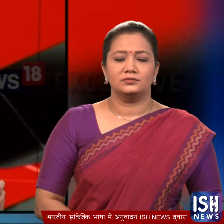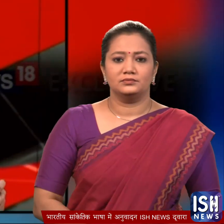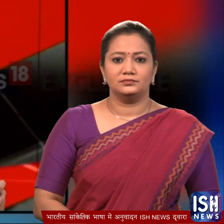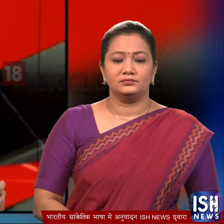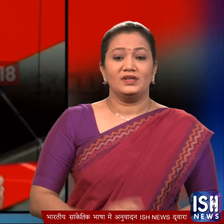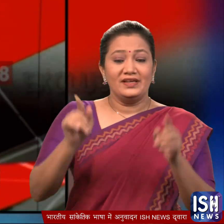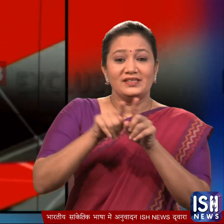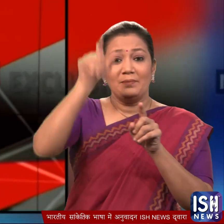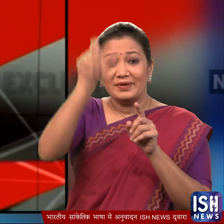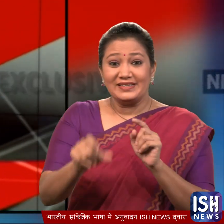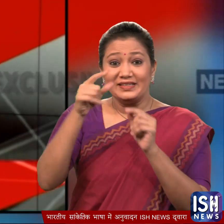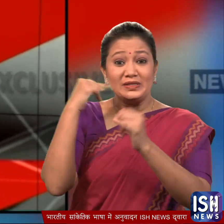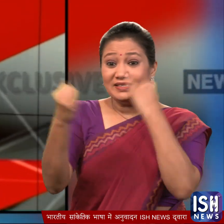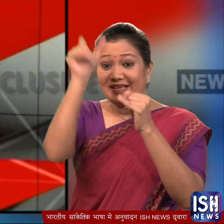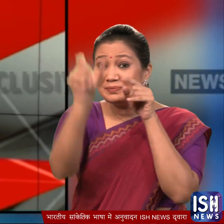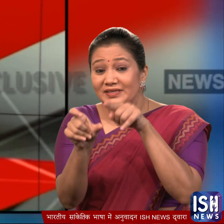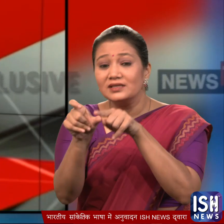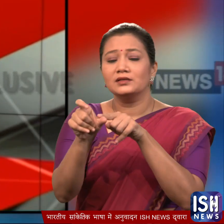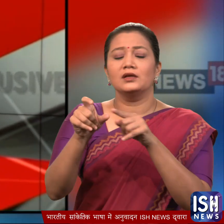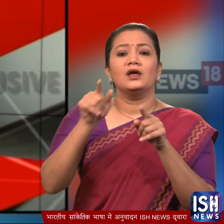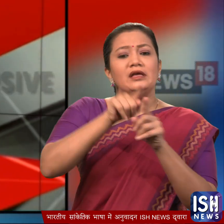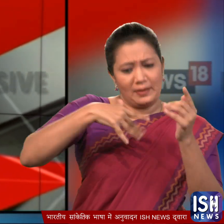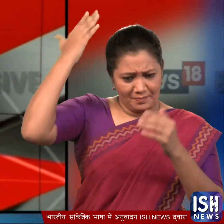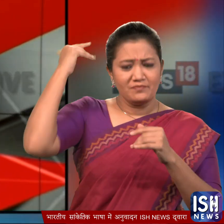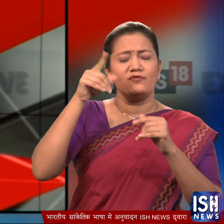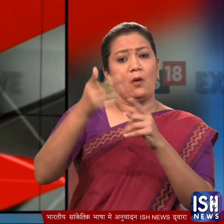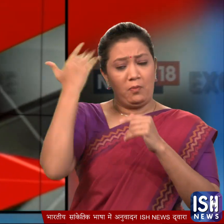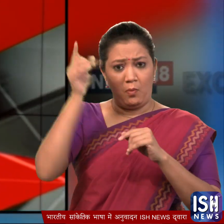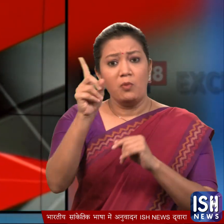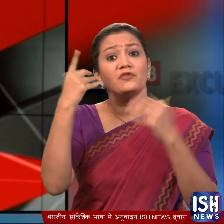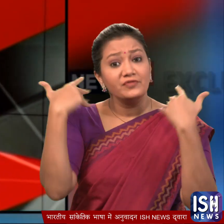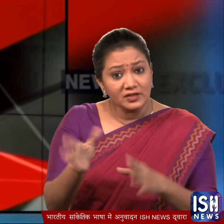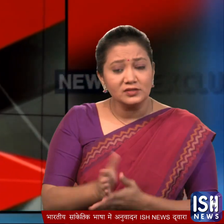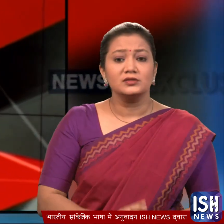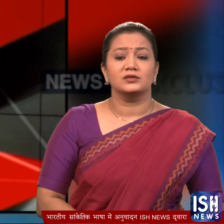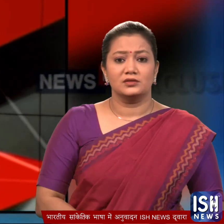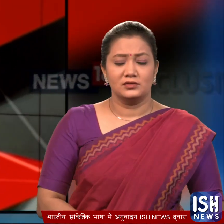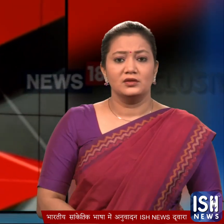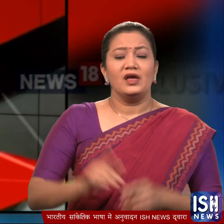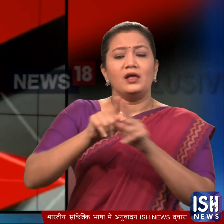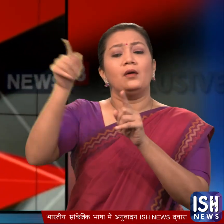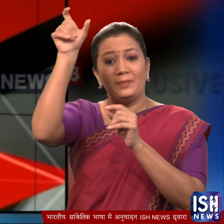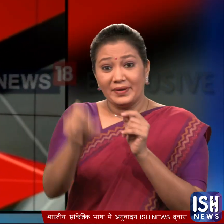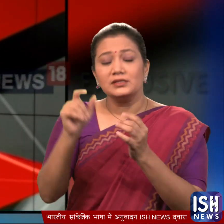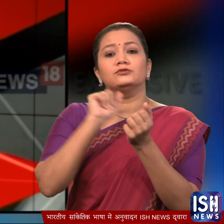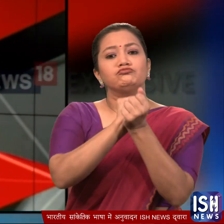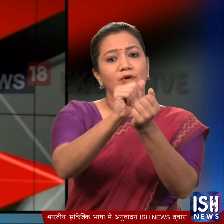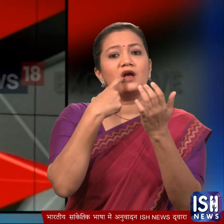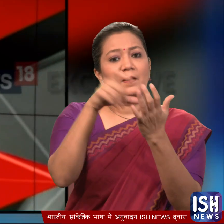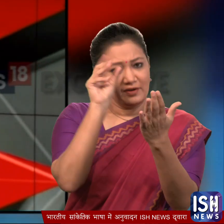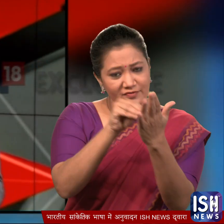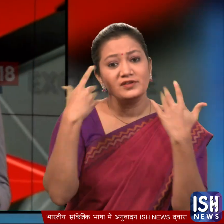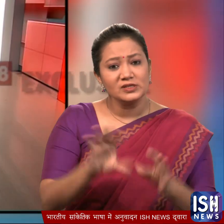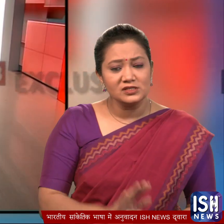और यह बात भी सामने आई कि जिस शख्स की तलाश में वो गए थे उसे ये बदमाश पहले भी धमका चुके थे। पीड़ित शख्स ने पुलिस में जो रिपोर्ट दर्ज करवाई